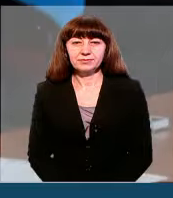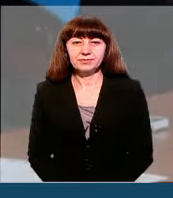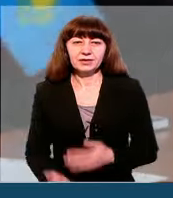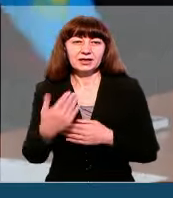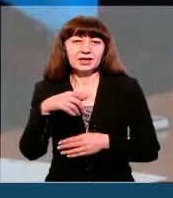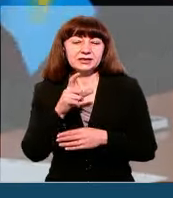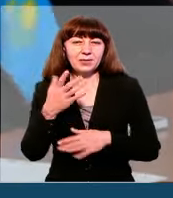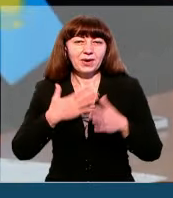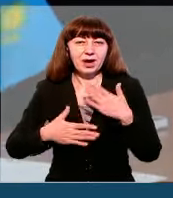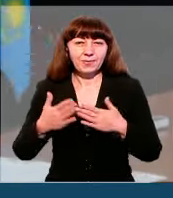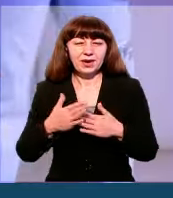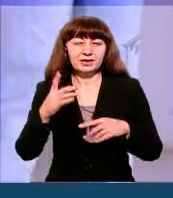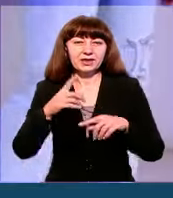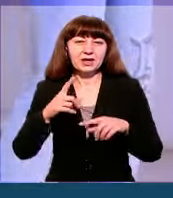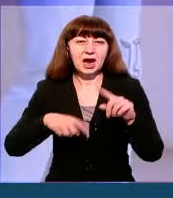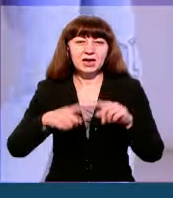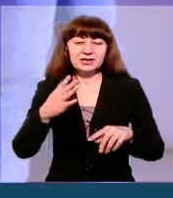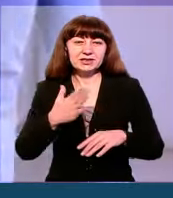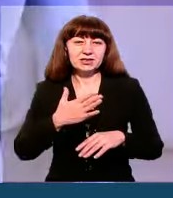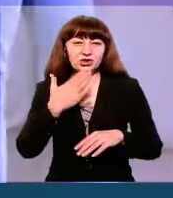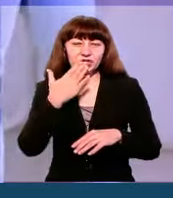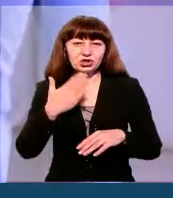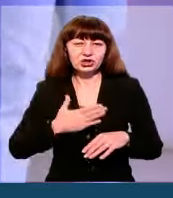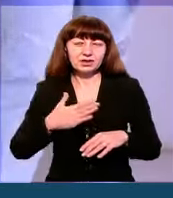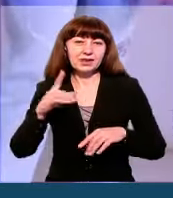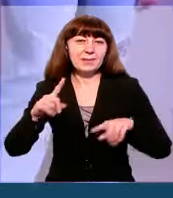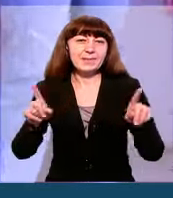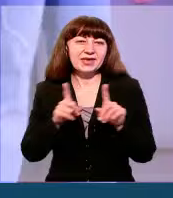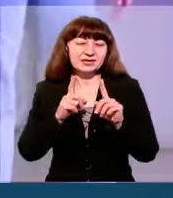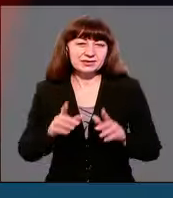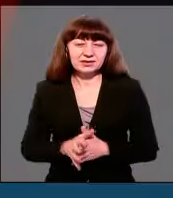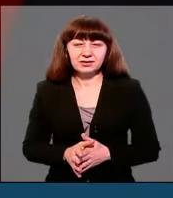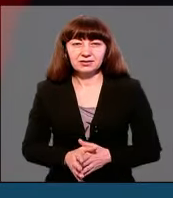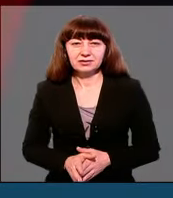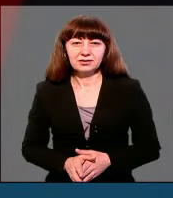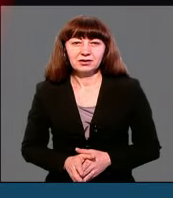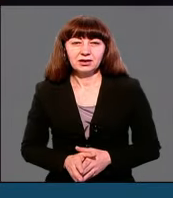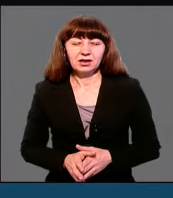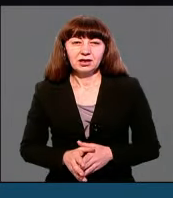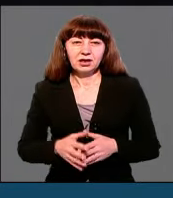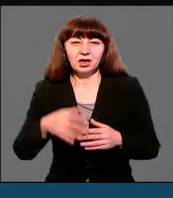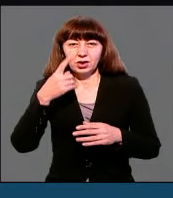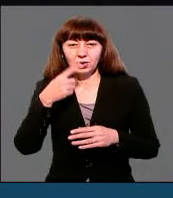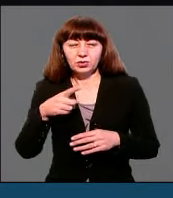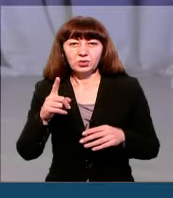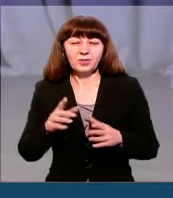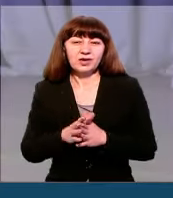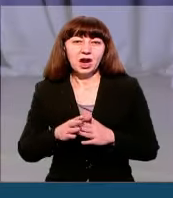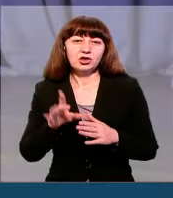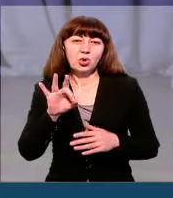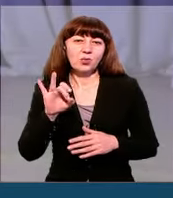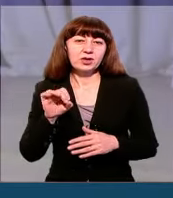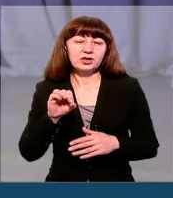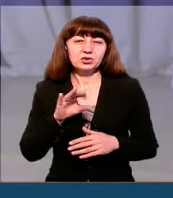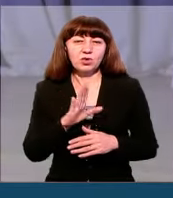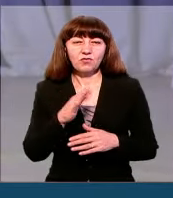Гостей порадовали патриотические песни, народные танцы и хоровое пение. Особое настроение создали музыкальные номера домбристов. Каждое